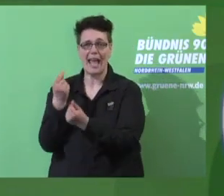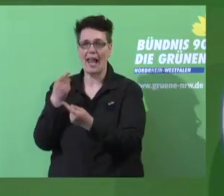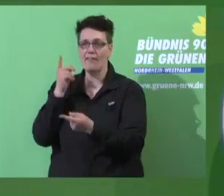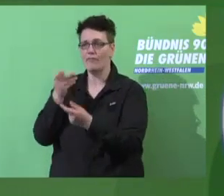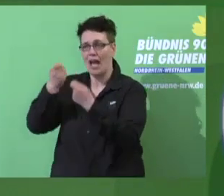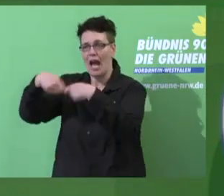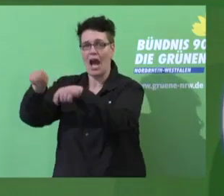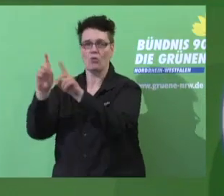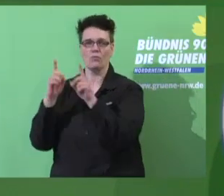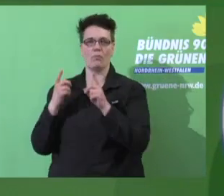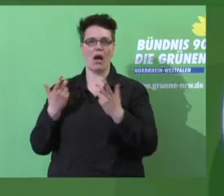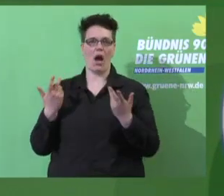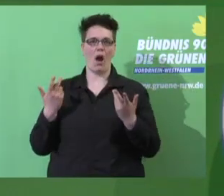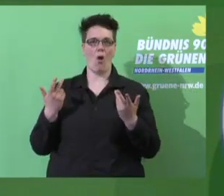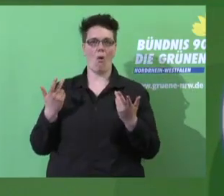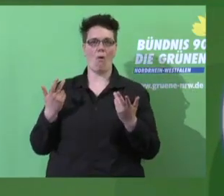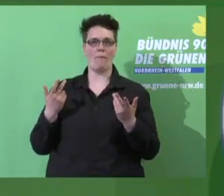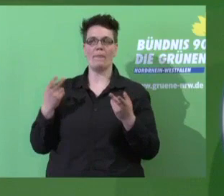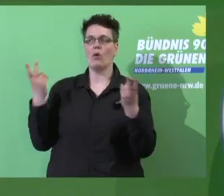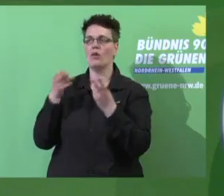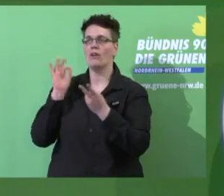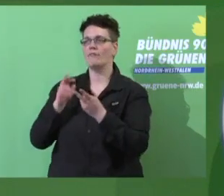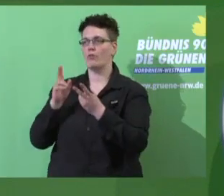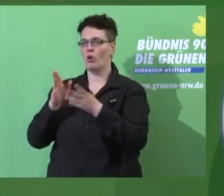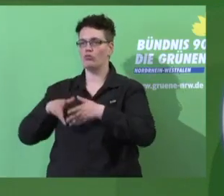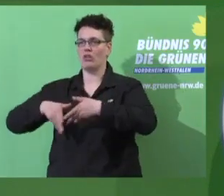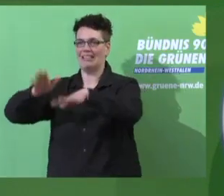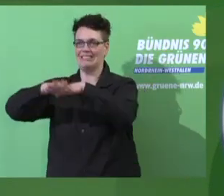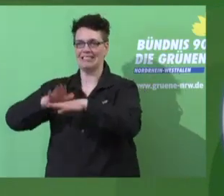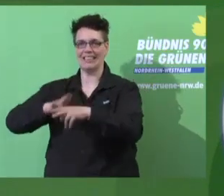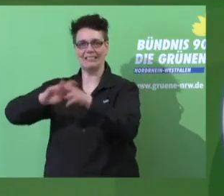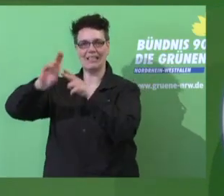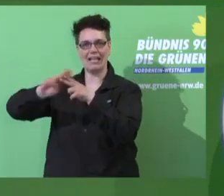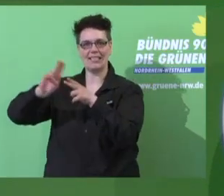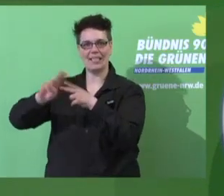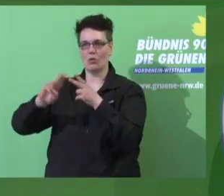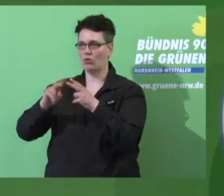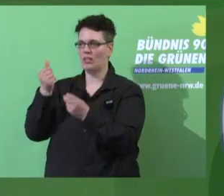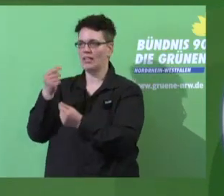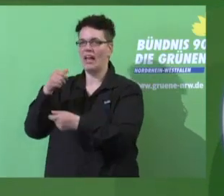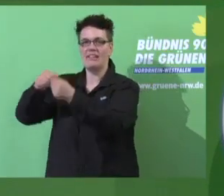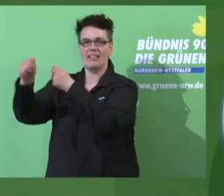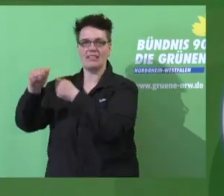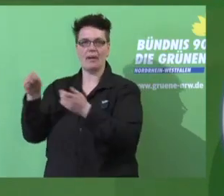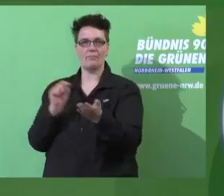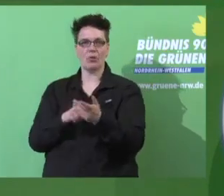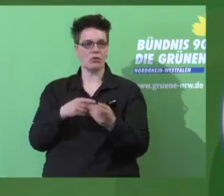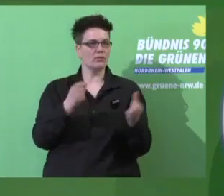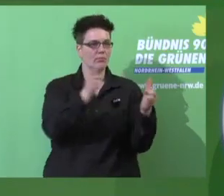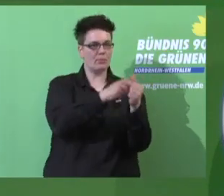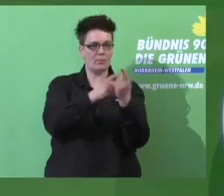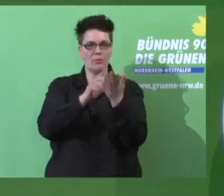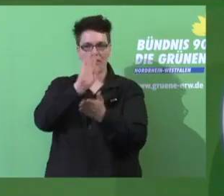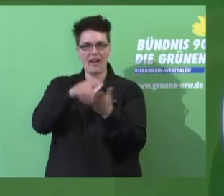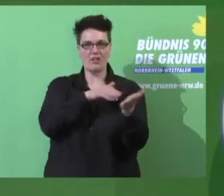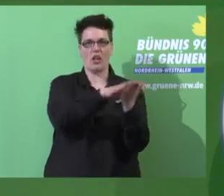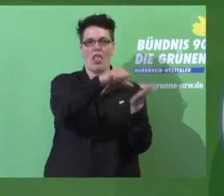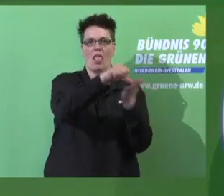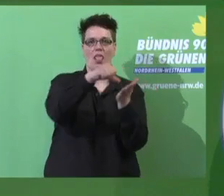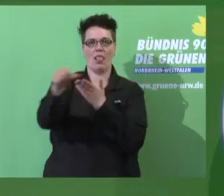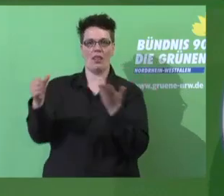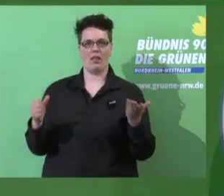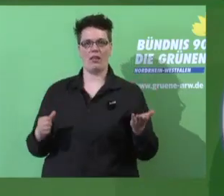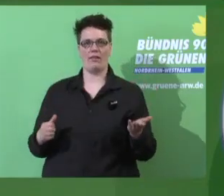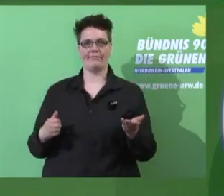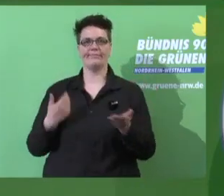auch für die Sanierung des Straßennetzes, woanders war kein Geld vorhanden. Diesen Bundesverkehrswegeplan müssen wir ganz, ganz